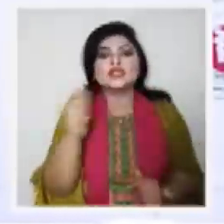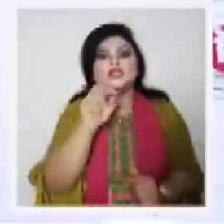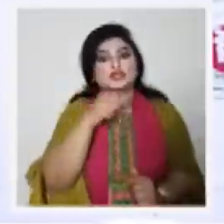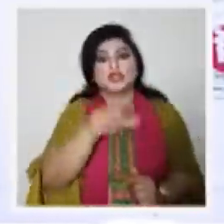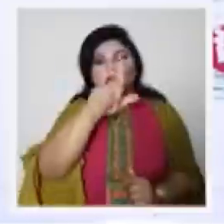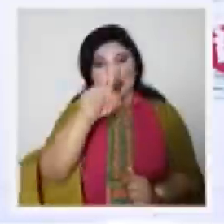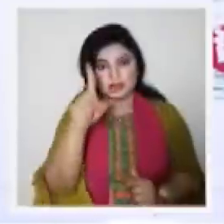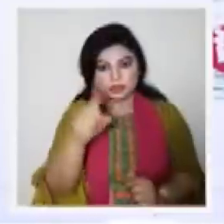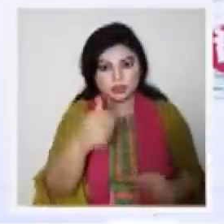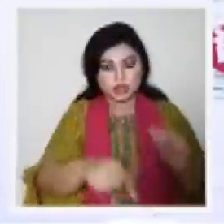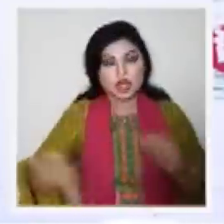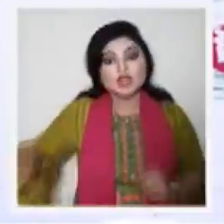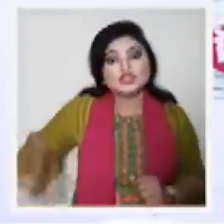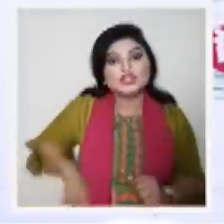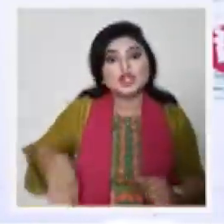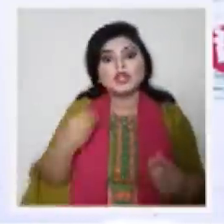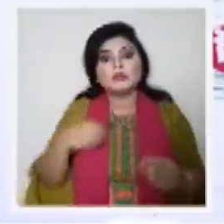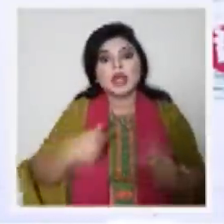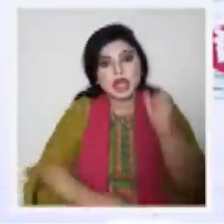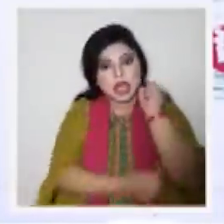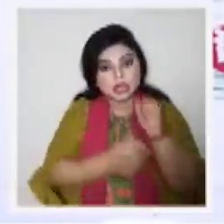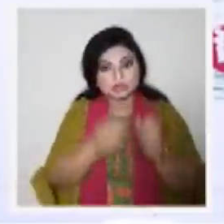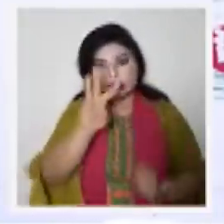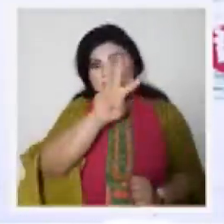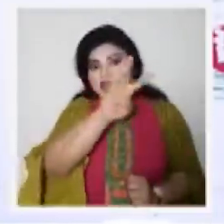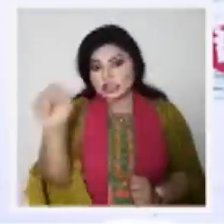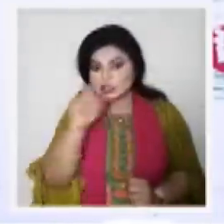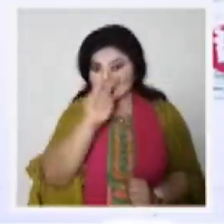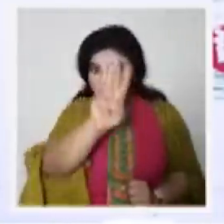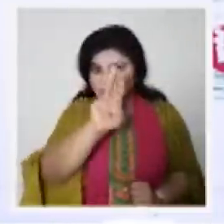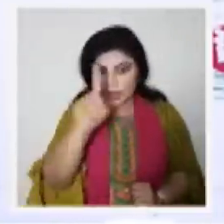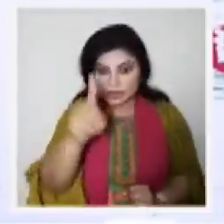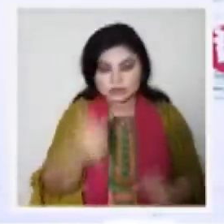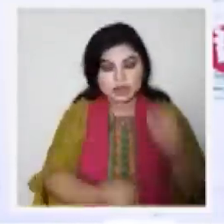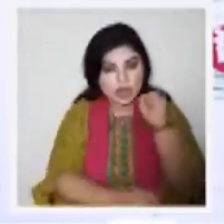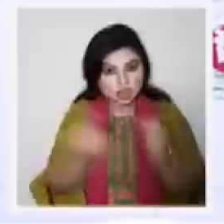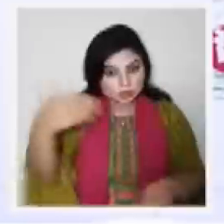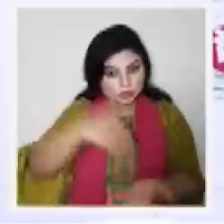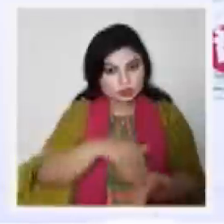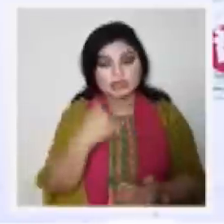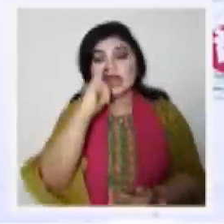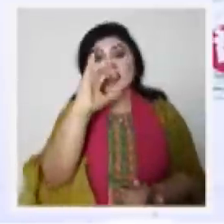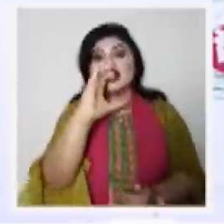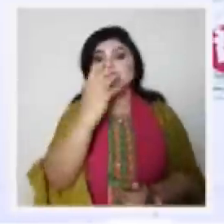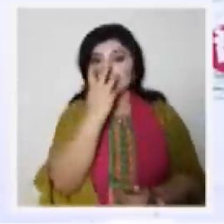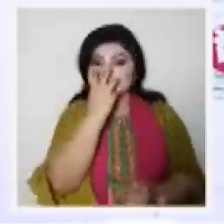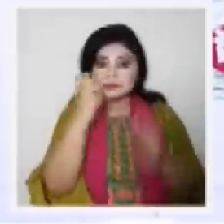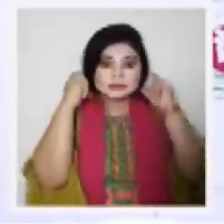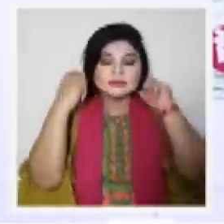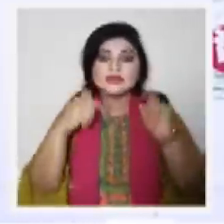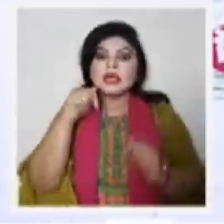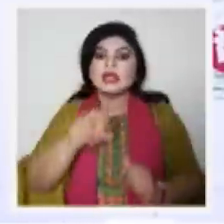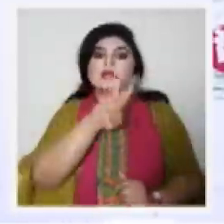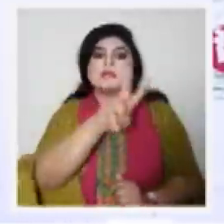2,160 জন এবং ঢাকা মহানগরীর ICU শয্যায় রোগী ভর্তি আছেন 171 জন। চট্টগ্রাম মহানগরীতে সাধারণ শয্যায় রোগী ভর্তি